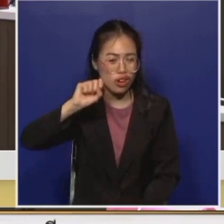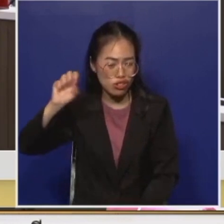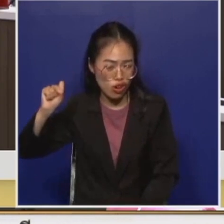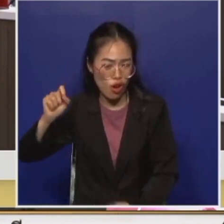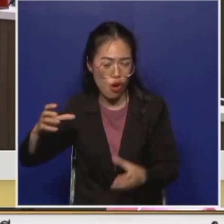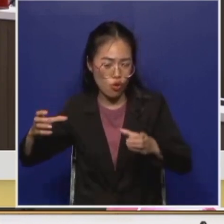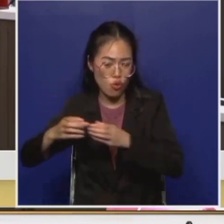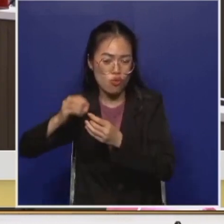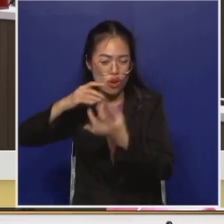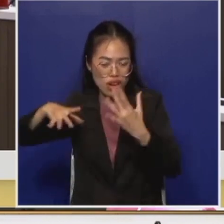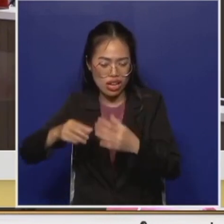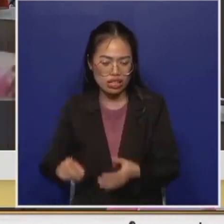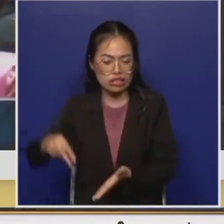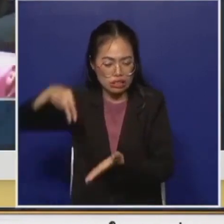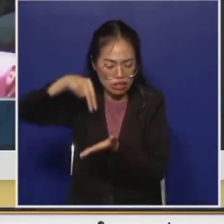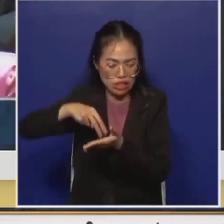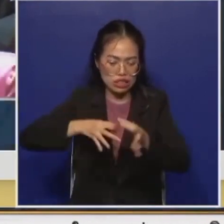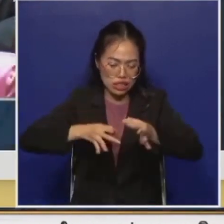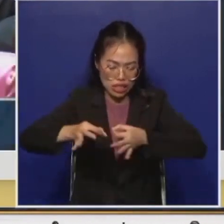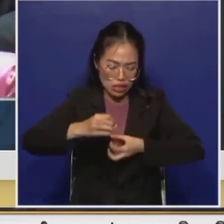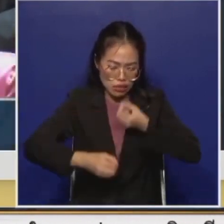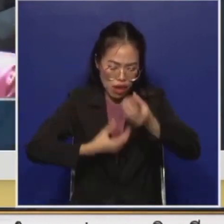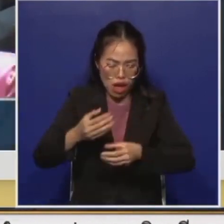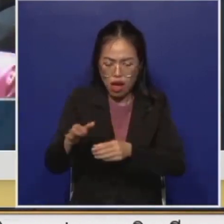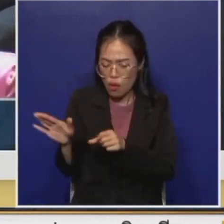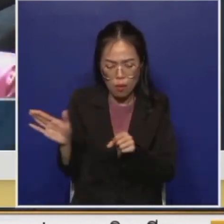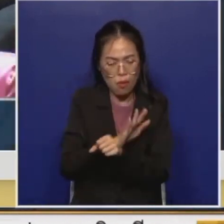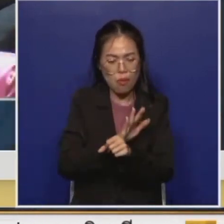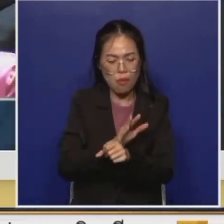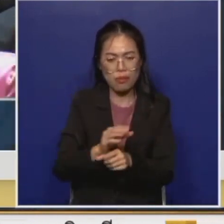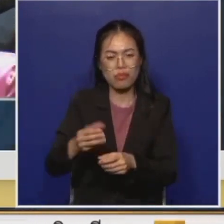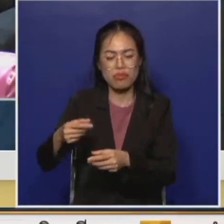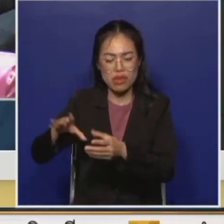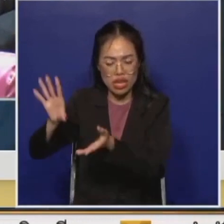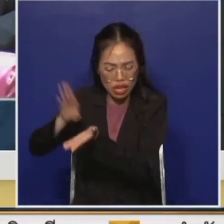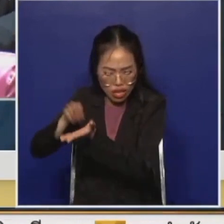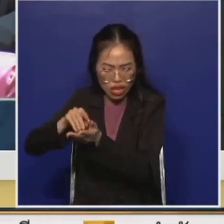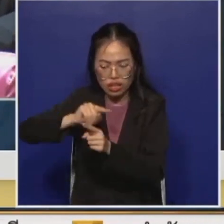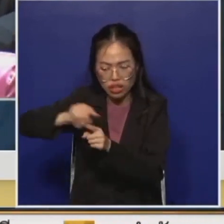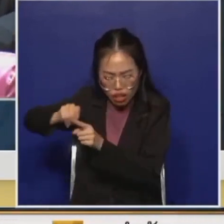คนได้รกขขางหนาที่อย่างสมบุณแบบครับมีความเทรีมพ้ม ประ RE determinationค่อกลหาชัดเจน